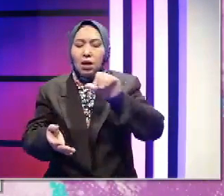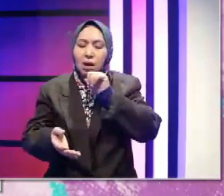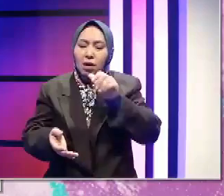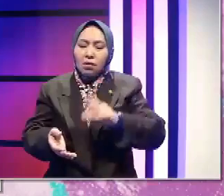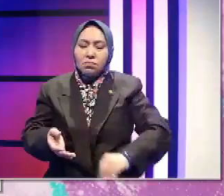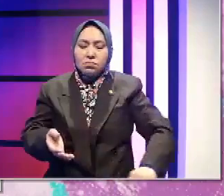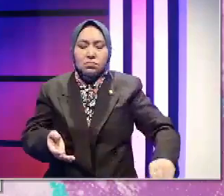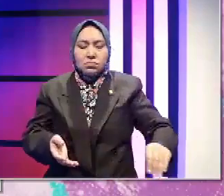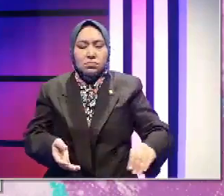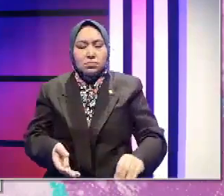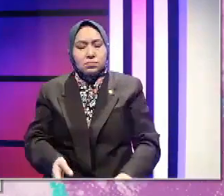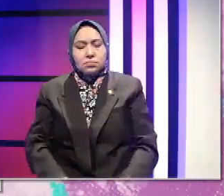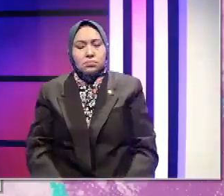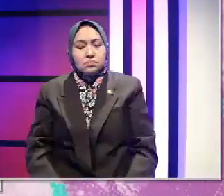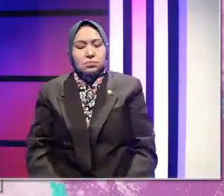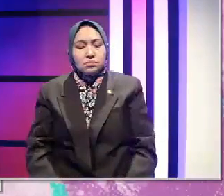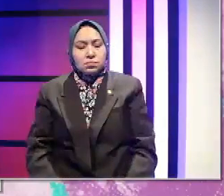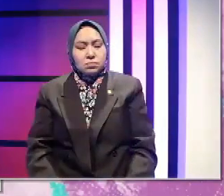أعمالهم